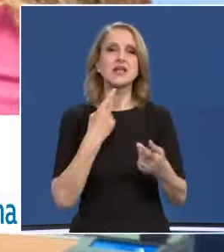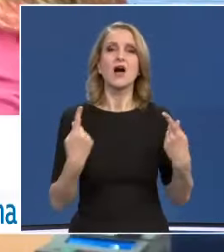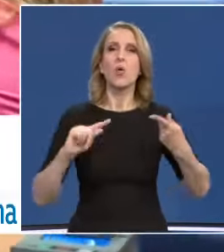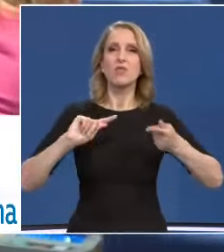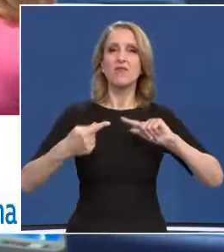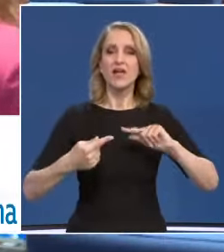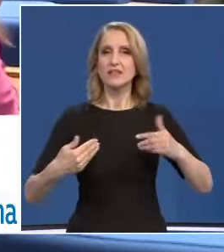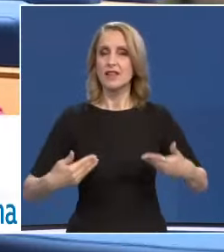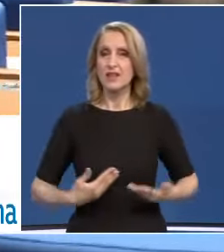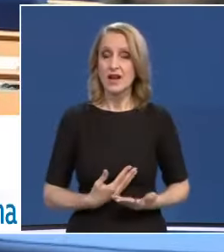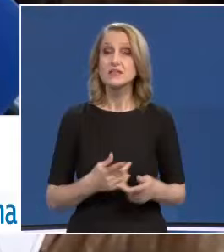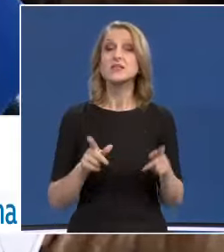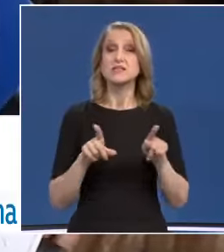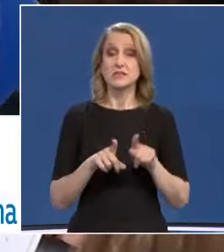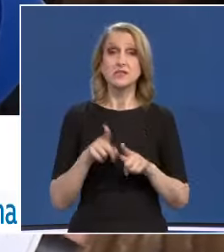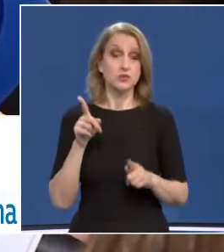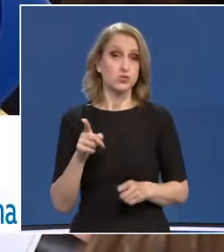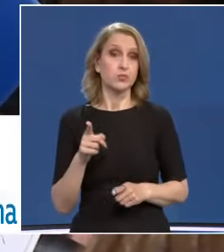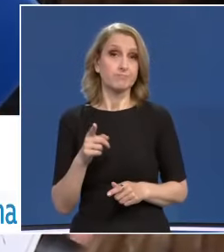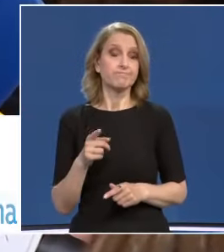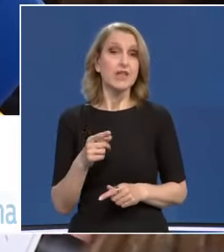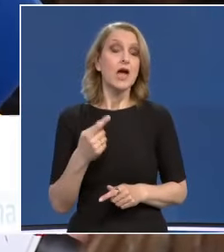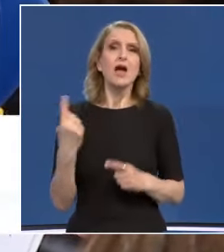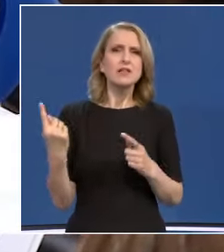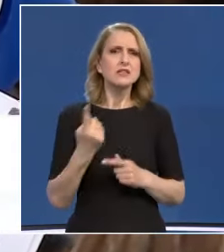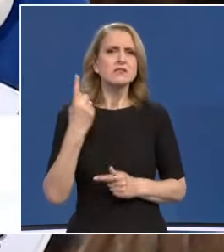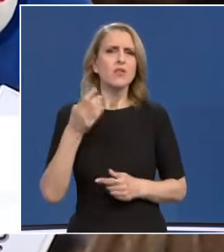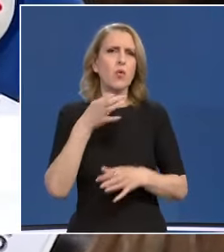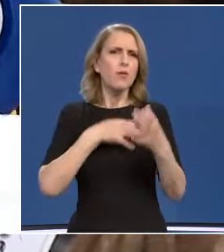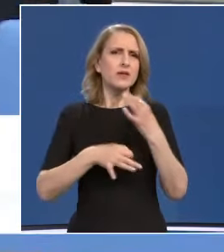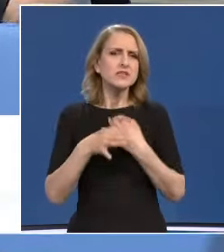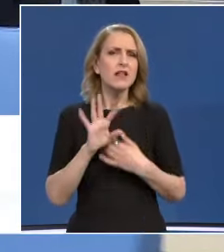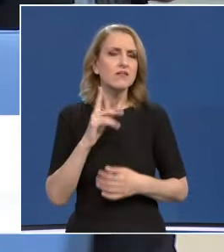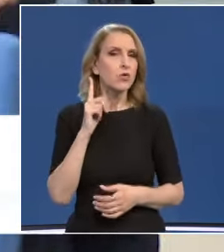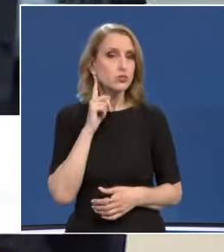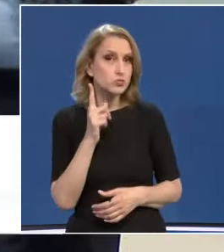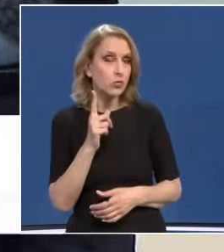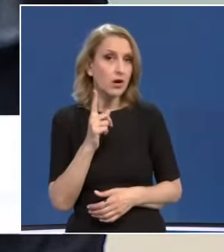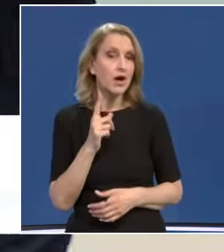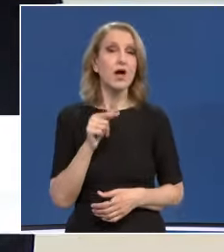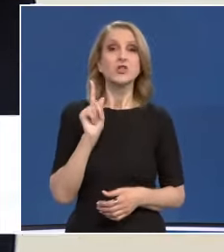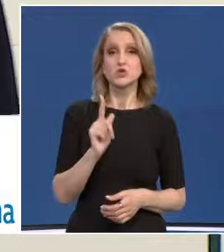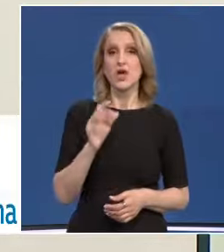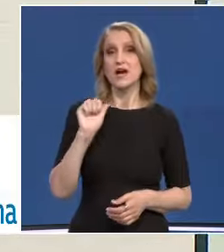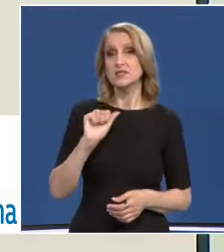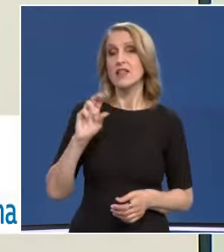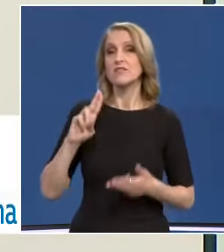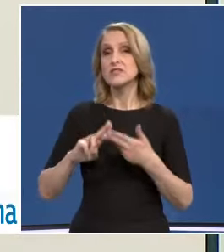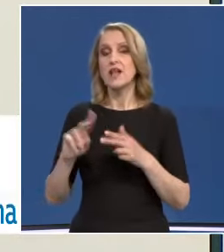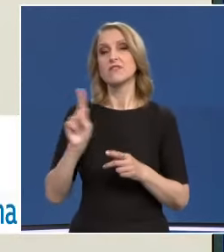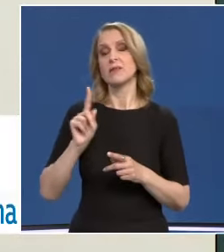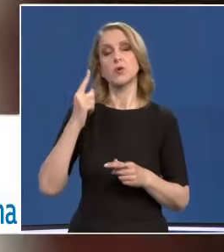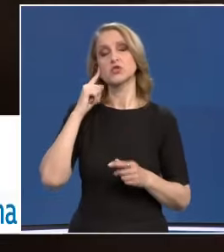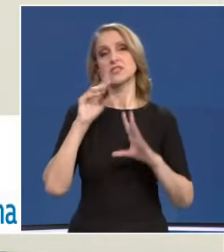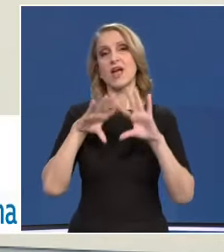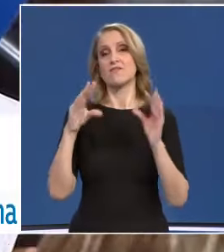и от лидера на ГЕРБ. Единственото обяснение, което чух по въпроса, е, че Асен Василев не може да знае всичко.